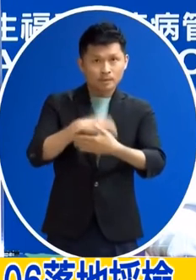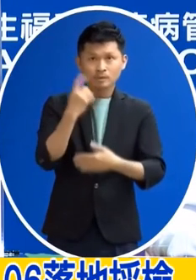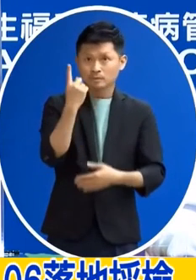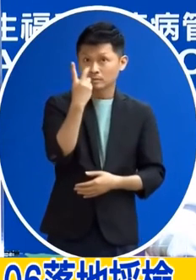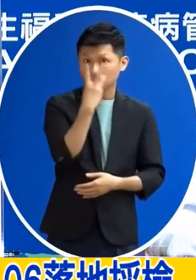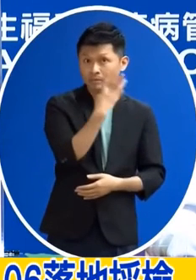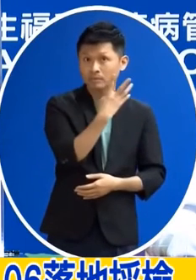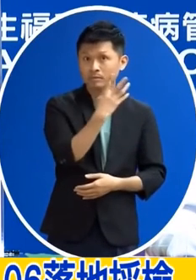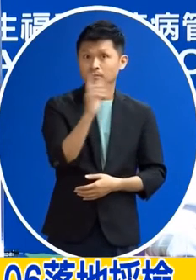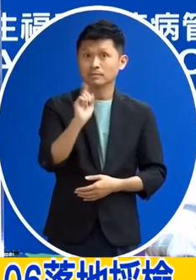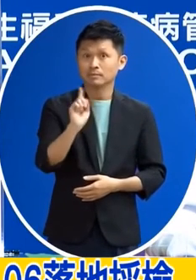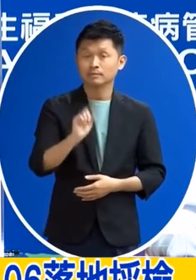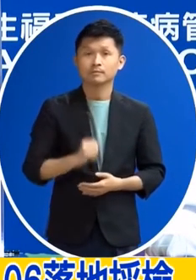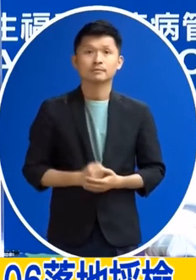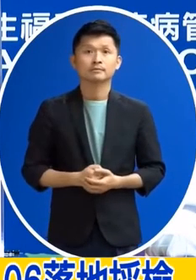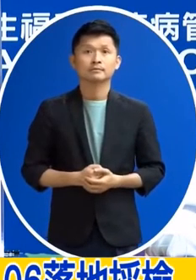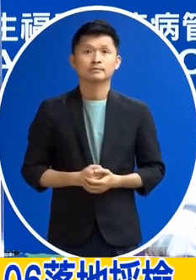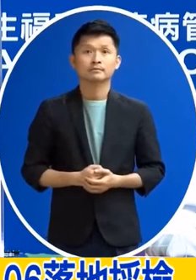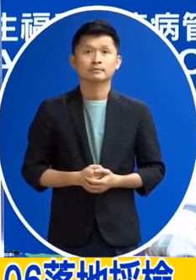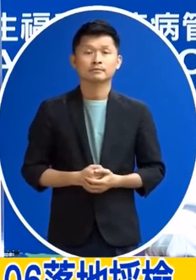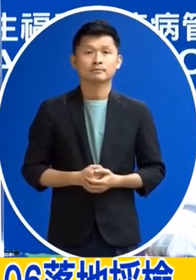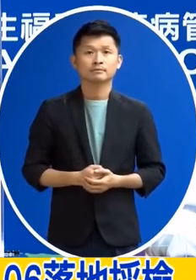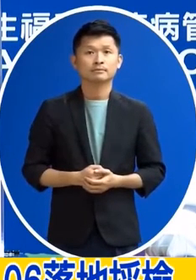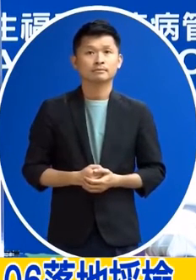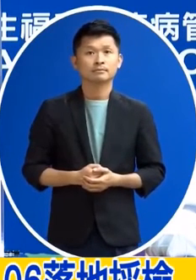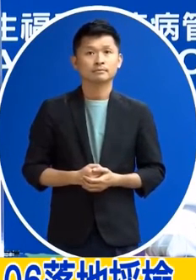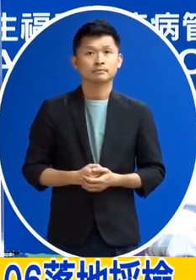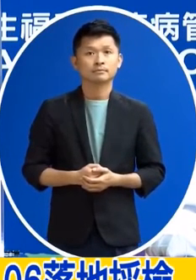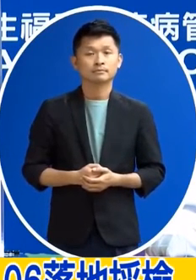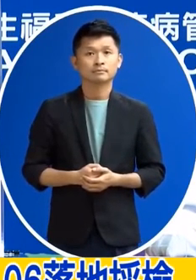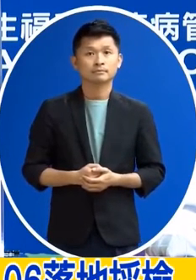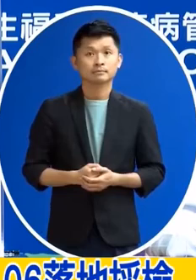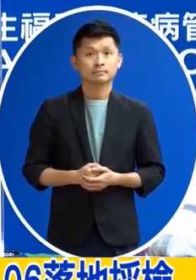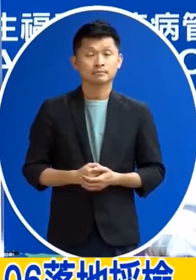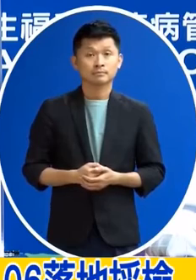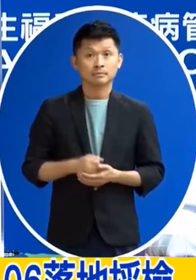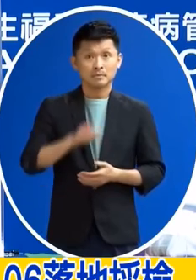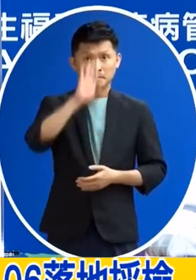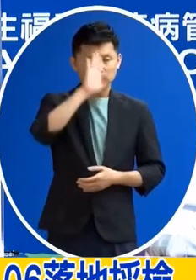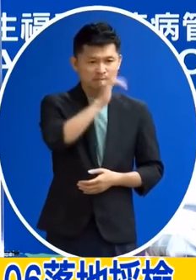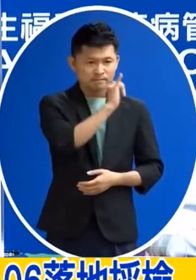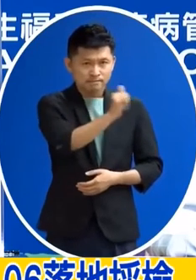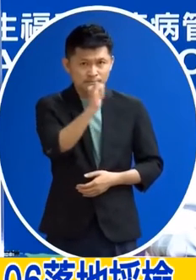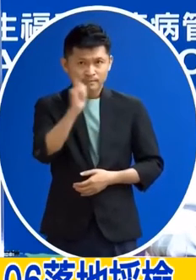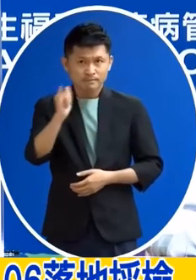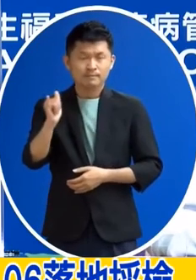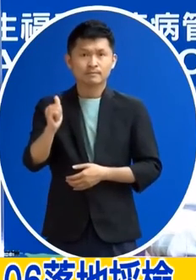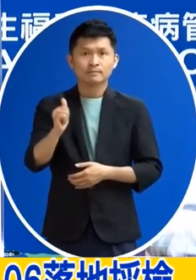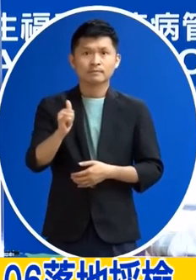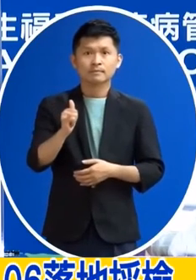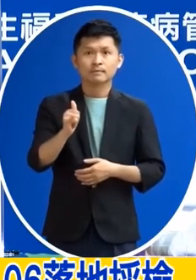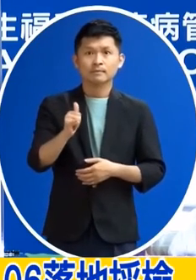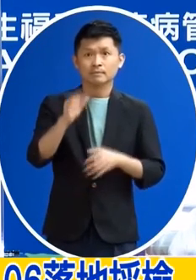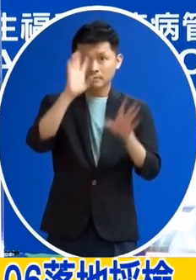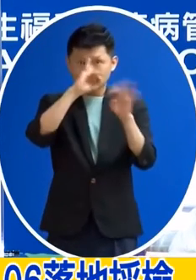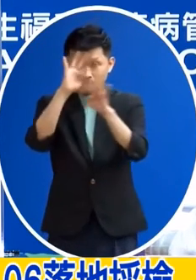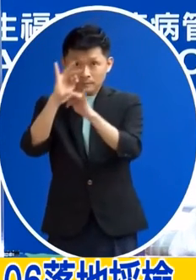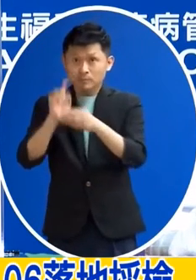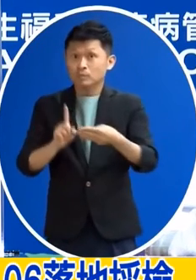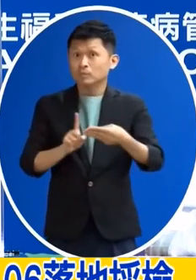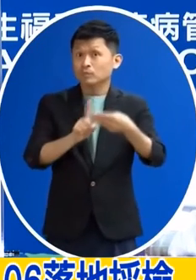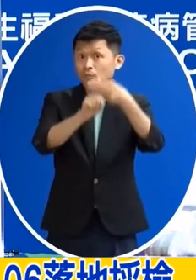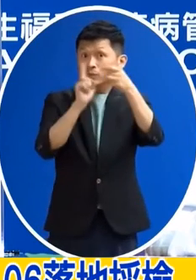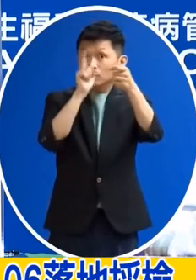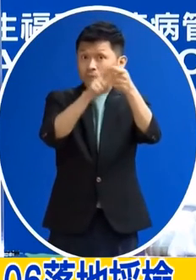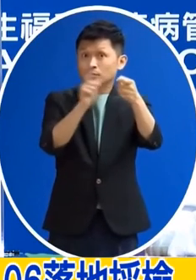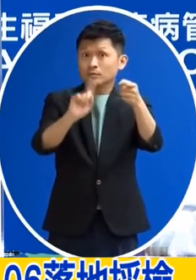哈，在简说哈，在等于是在重点疫调的方面，其实最主要的精神，